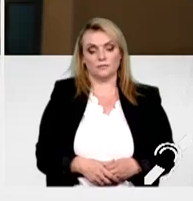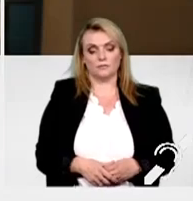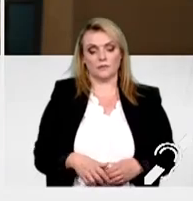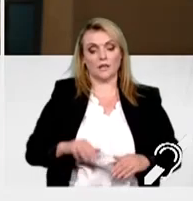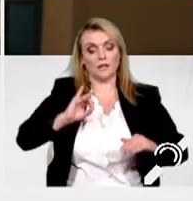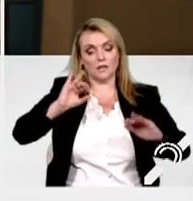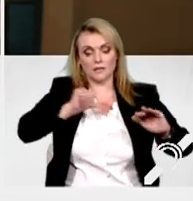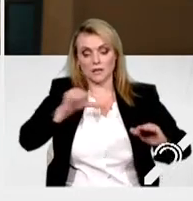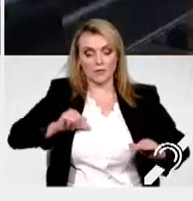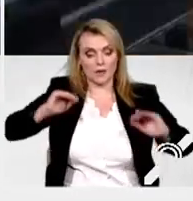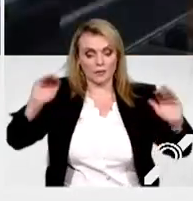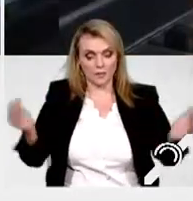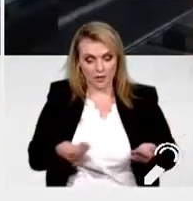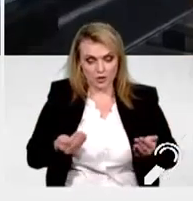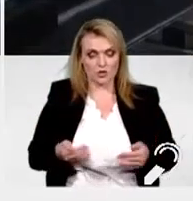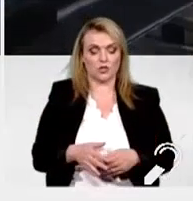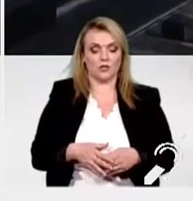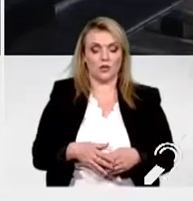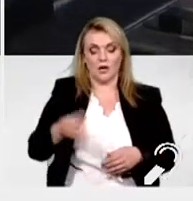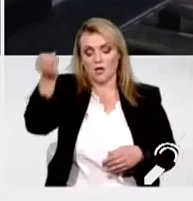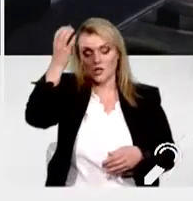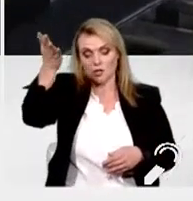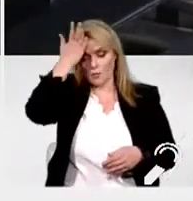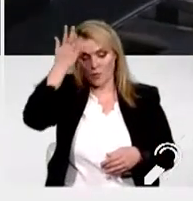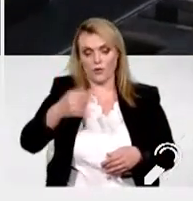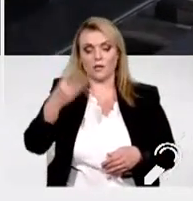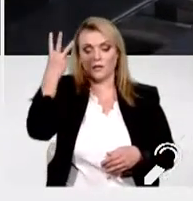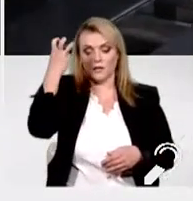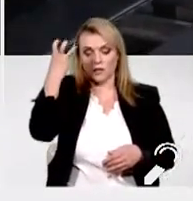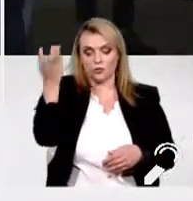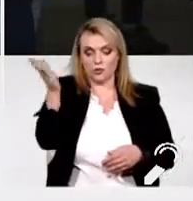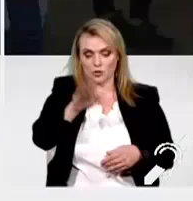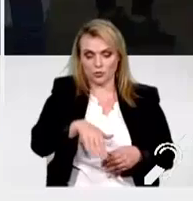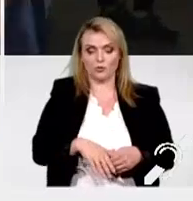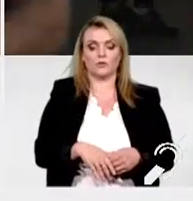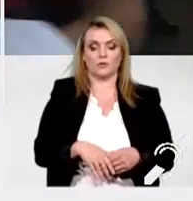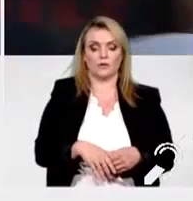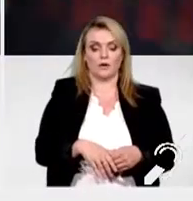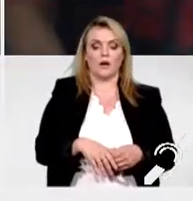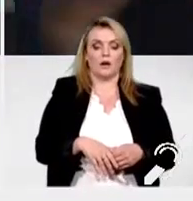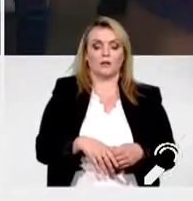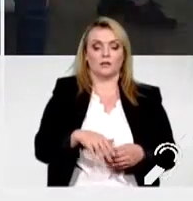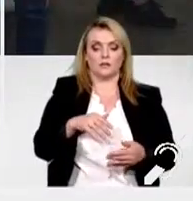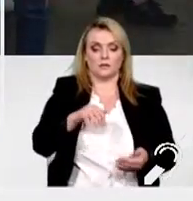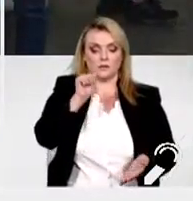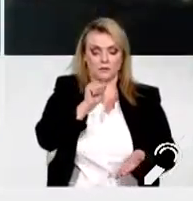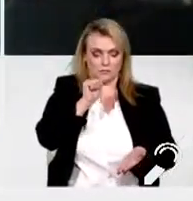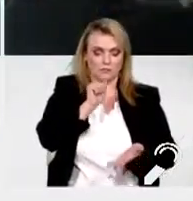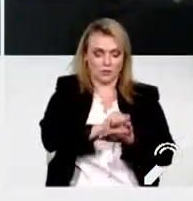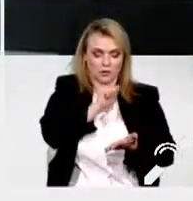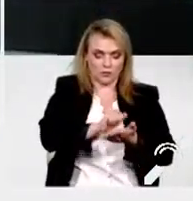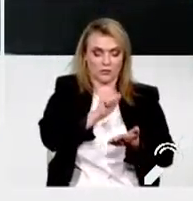mai puține buletine de vot avem pentru Japonia, 300 de buletine de vot. Vorbind de tirajul de astăzi, de cele